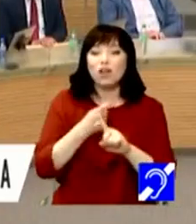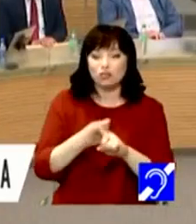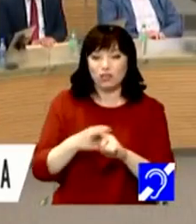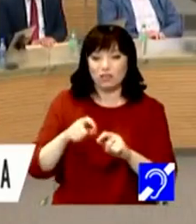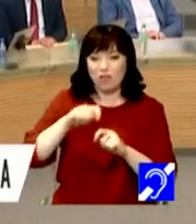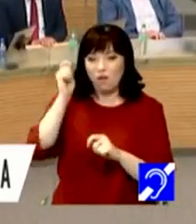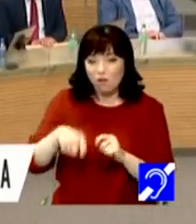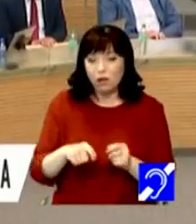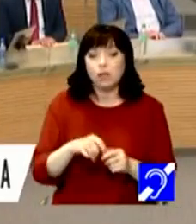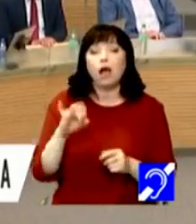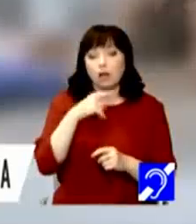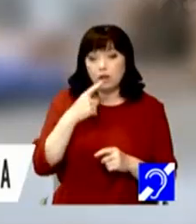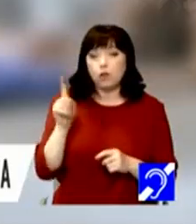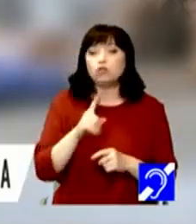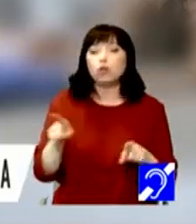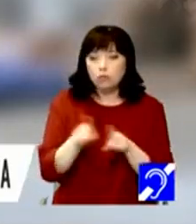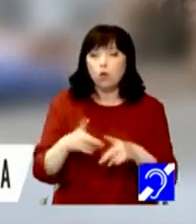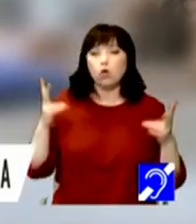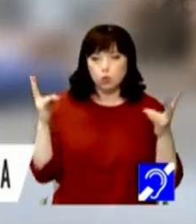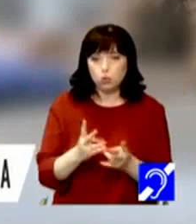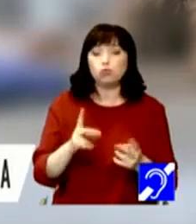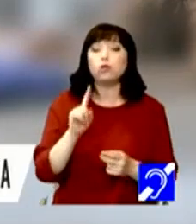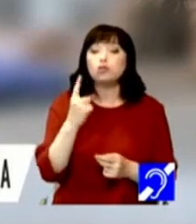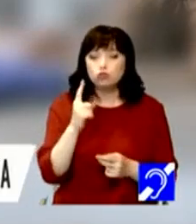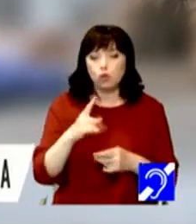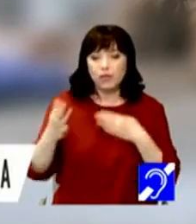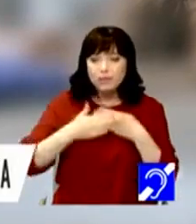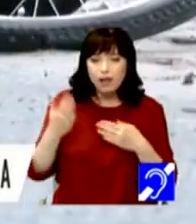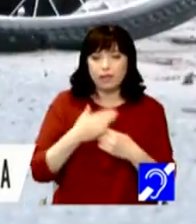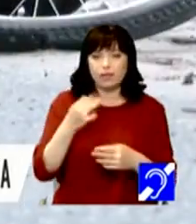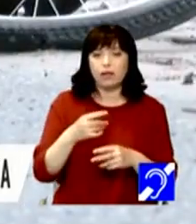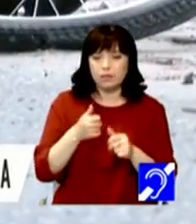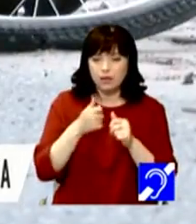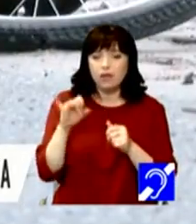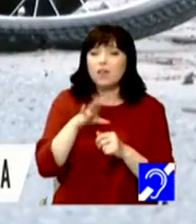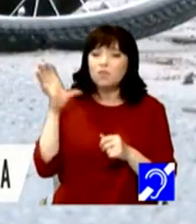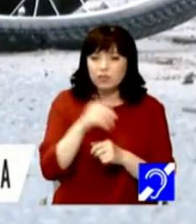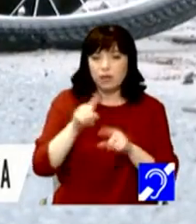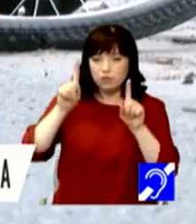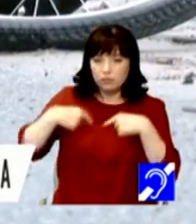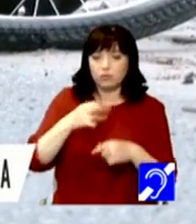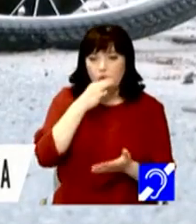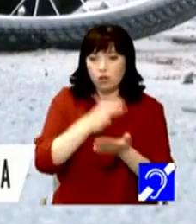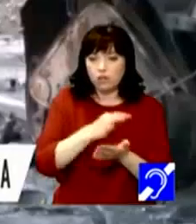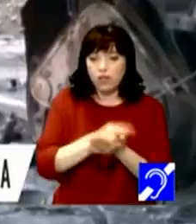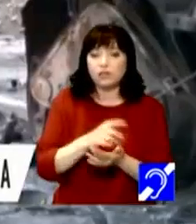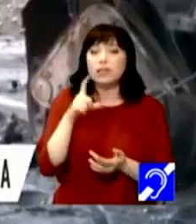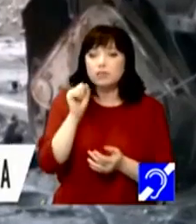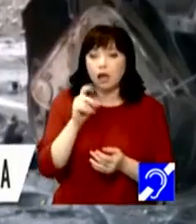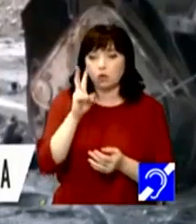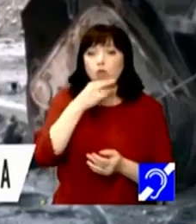de la Vilnius spun că e nevoie de o asemenea instituție pentru a-i urmări în justiție pe suspecții de crime de război în